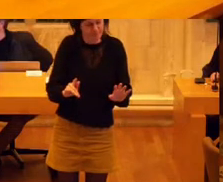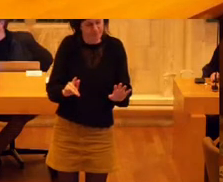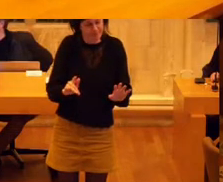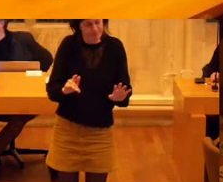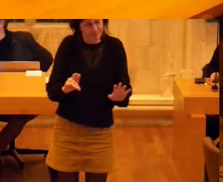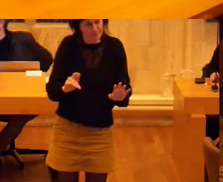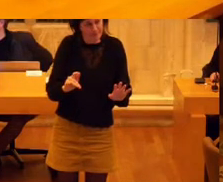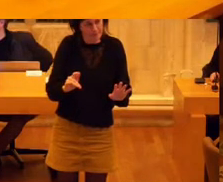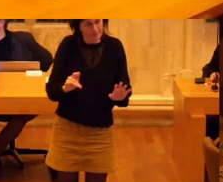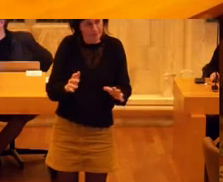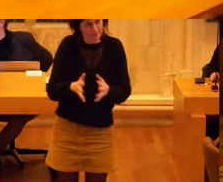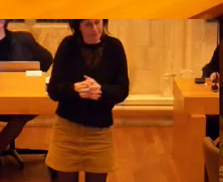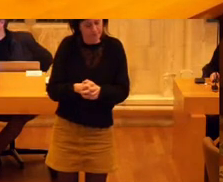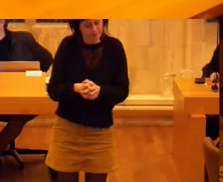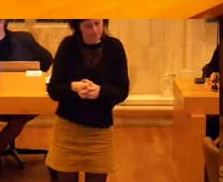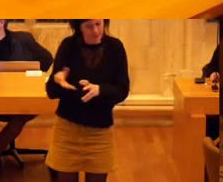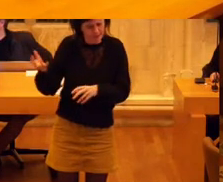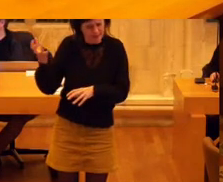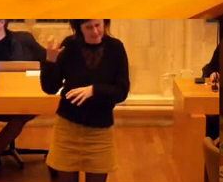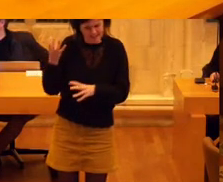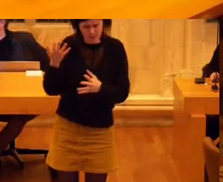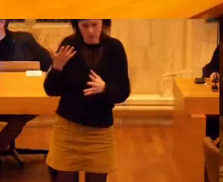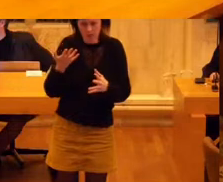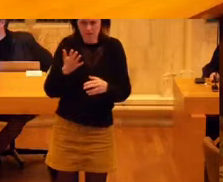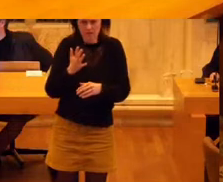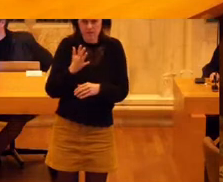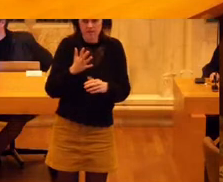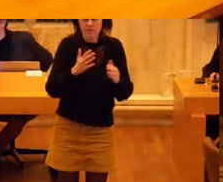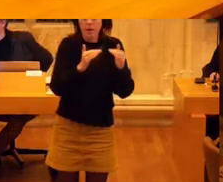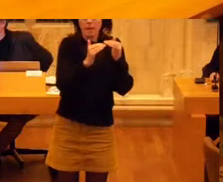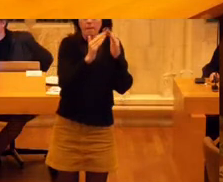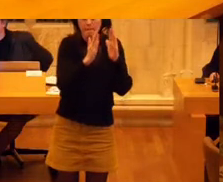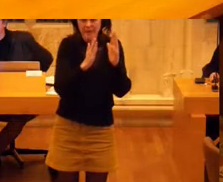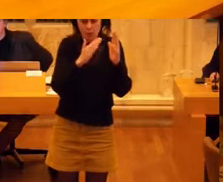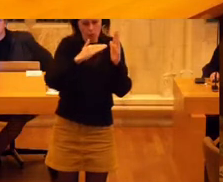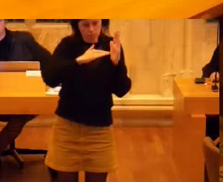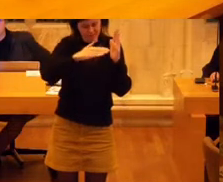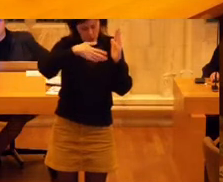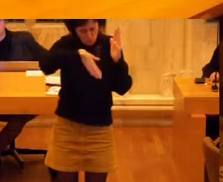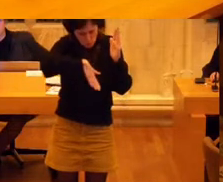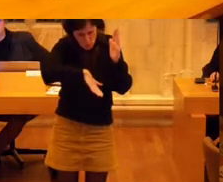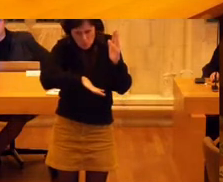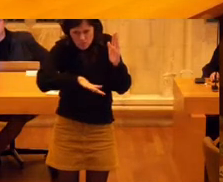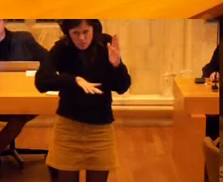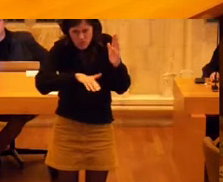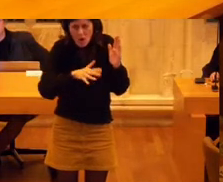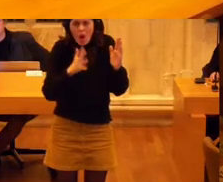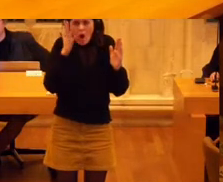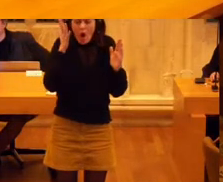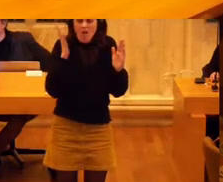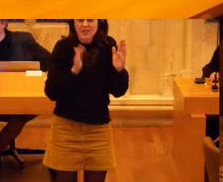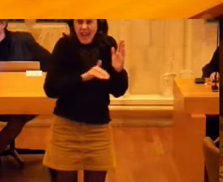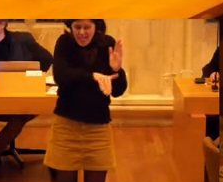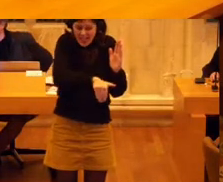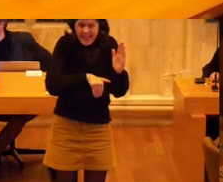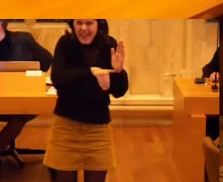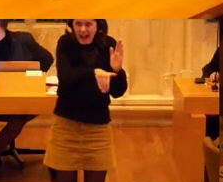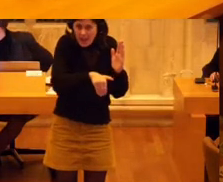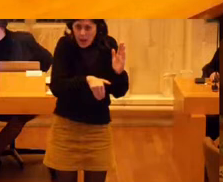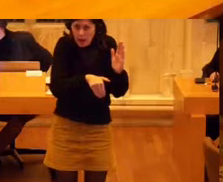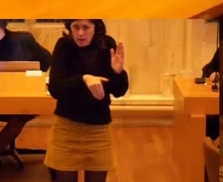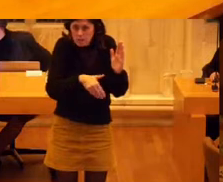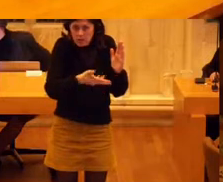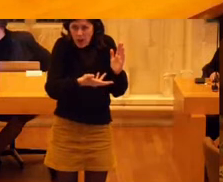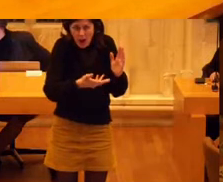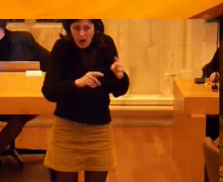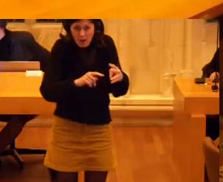qui... Vous dites la découverte d'une ancienne carrière souterraine à Caen, et étant quand même du quartier, une chose qui,